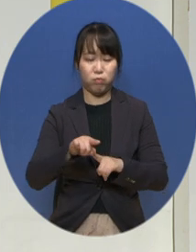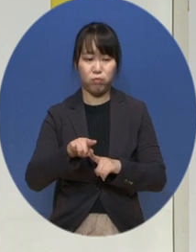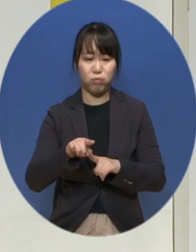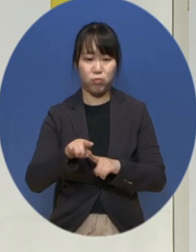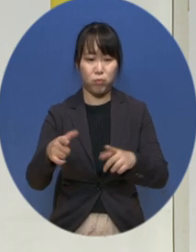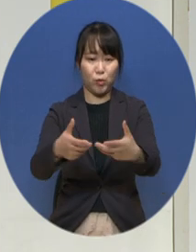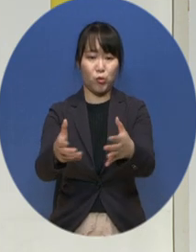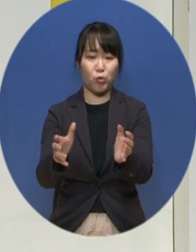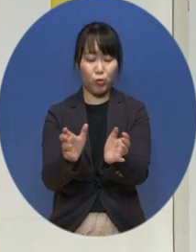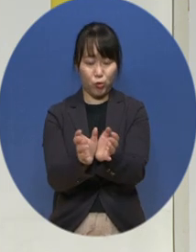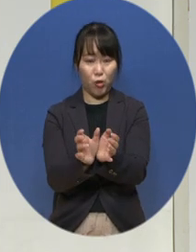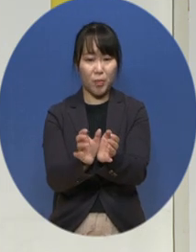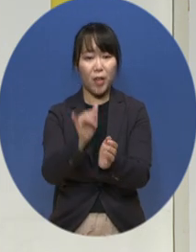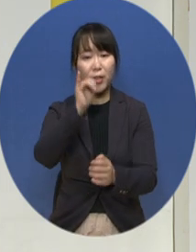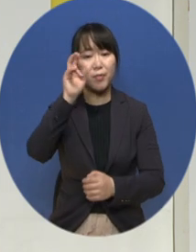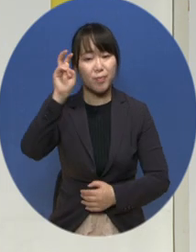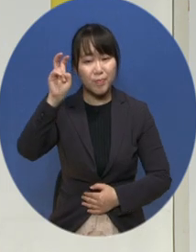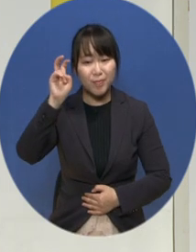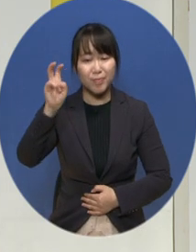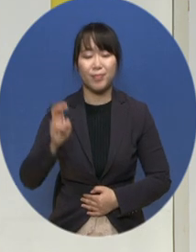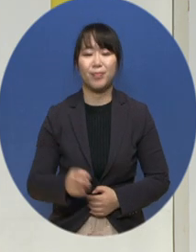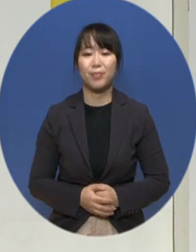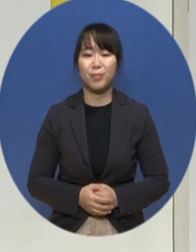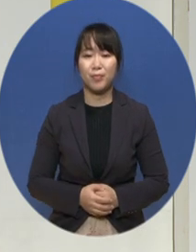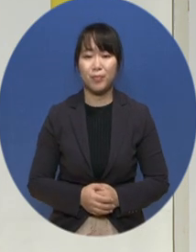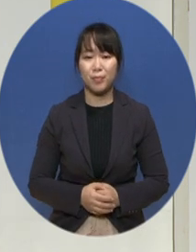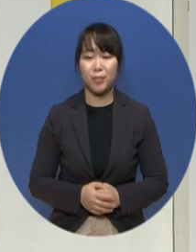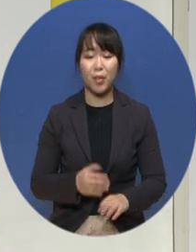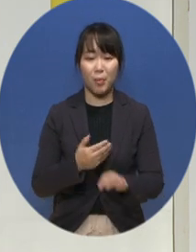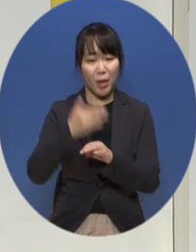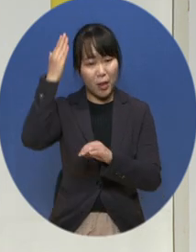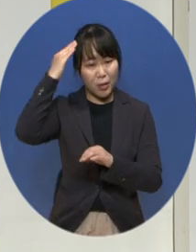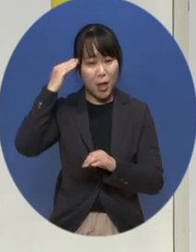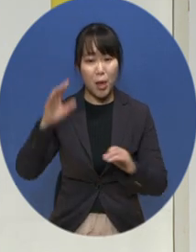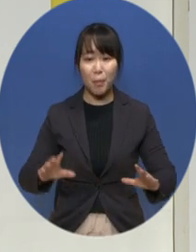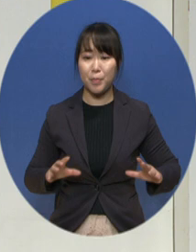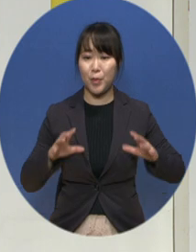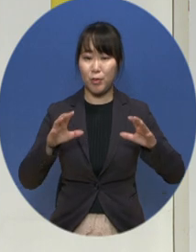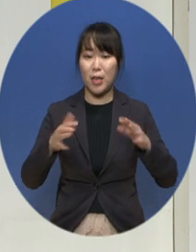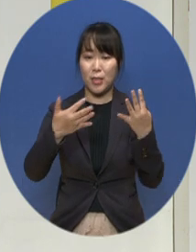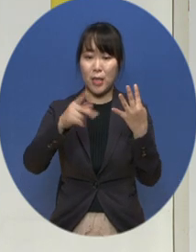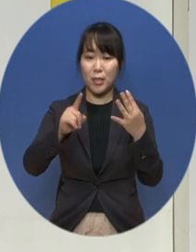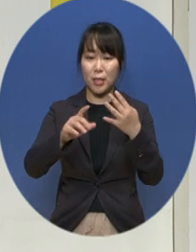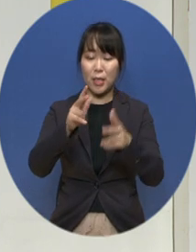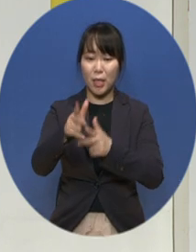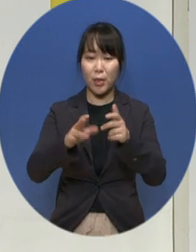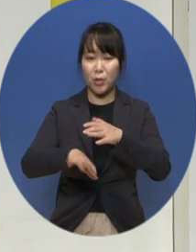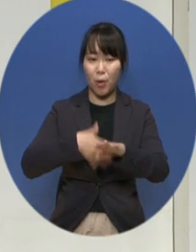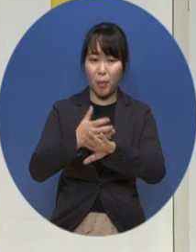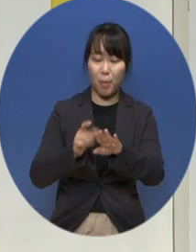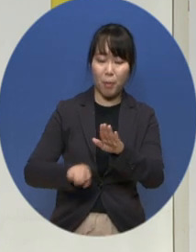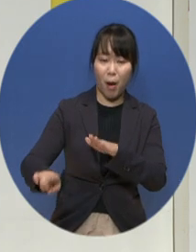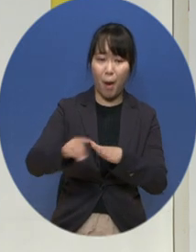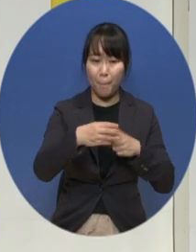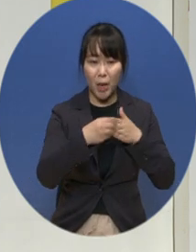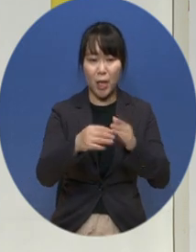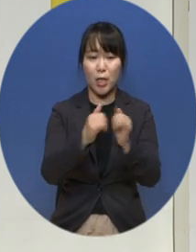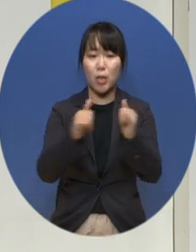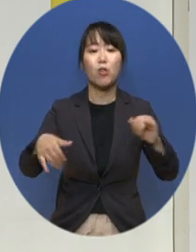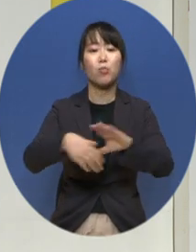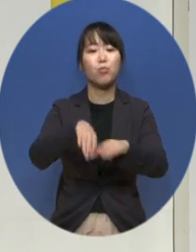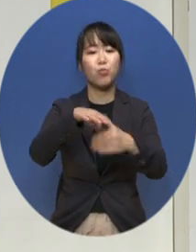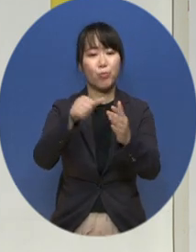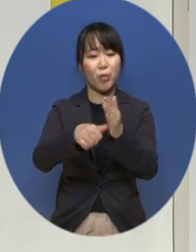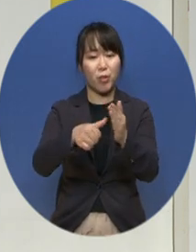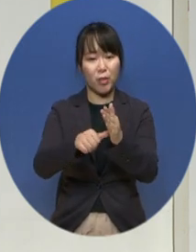손 도구 루비통 자살 것이고 그러면 이제 대한민국 이 4차선의 미국을 이끄는 인류 문명을 이끌어